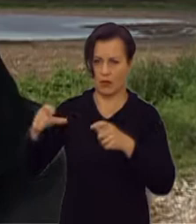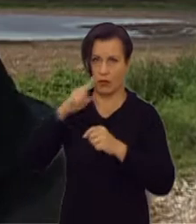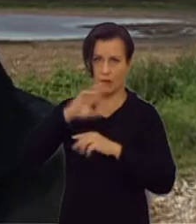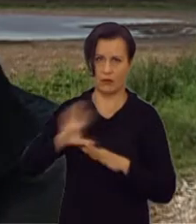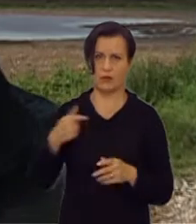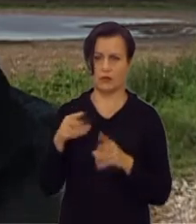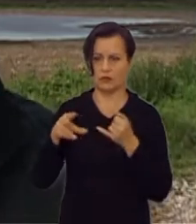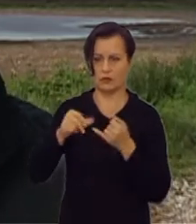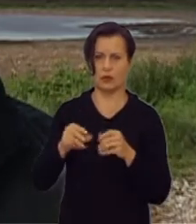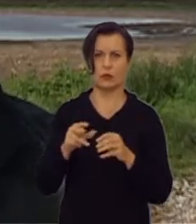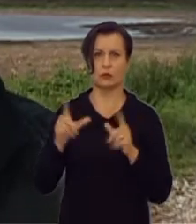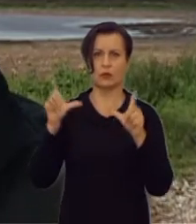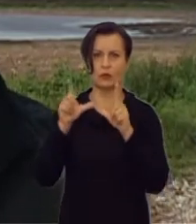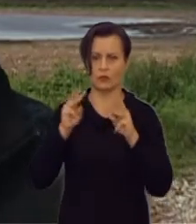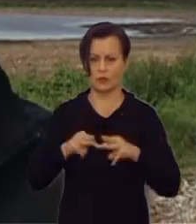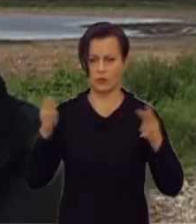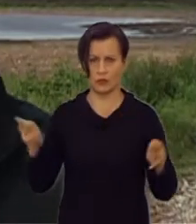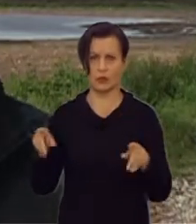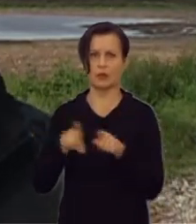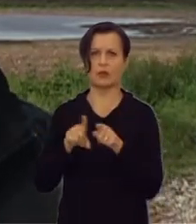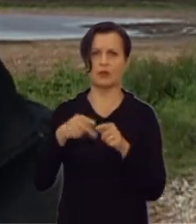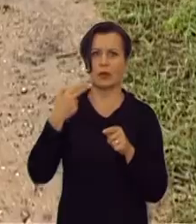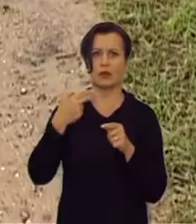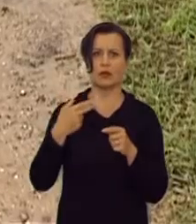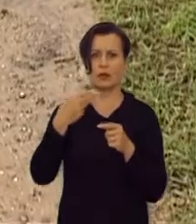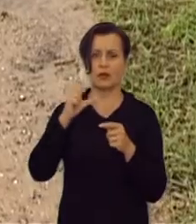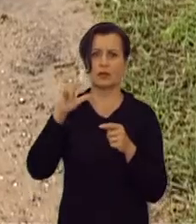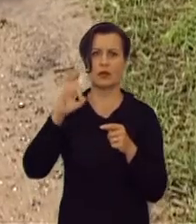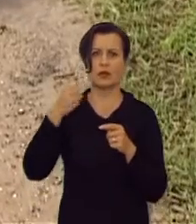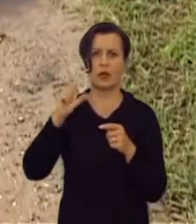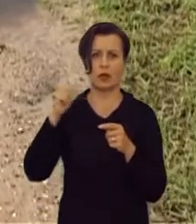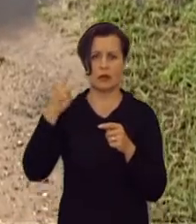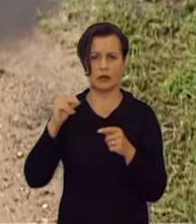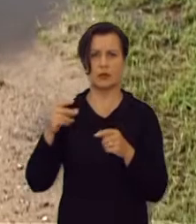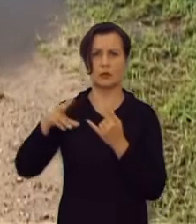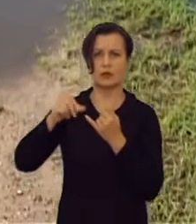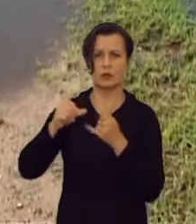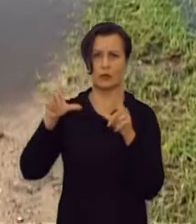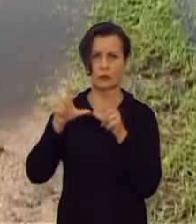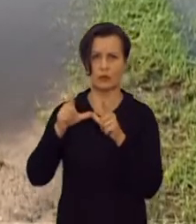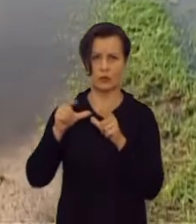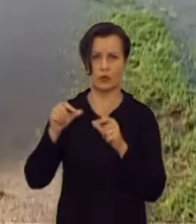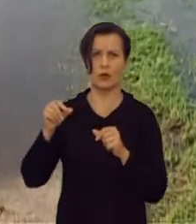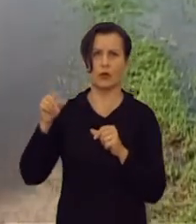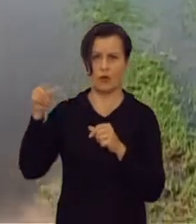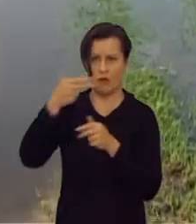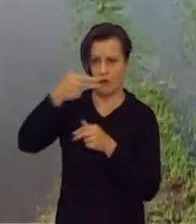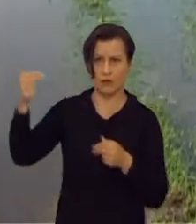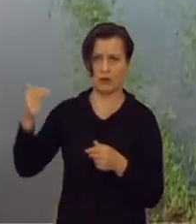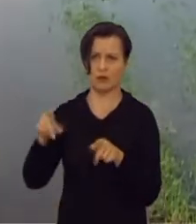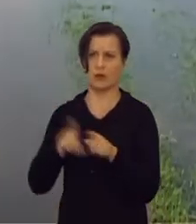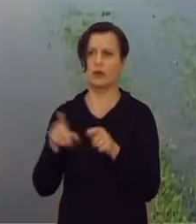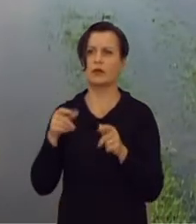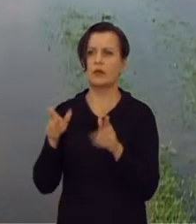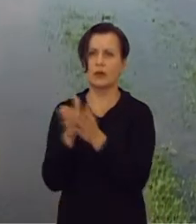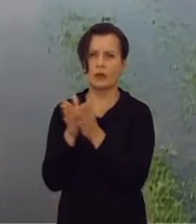į Žemės ūkio ministerija, tiek į Nacionalinę mokėjimo agentūrą, tiek į rajoną valdžią, kad bandytų skelbti